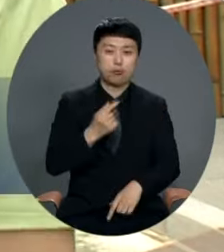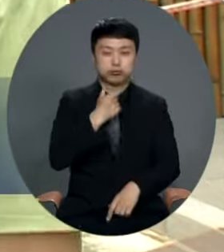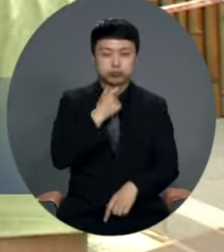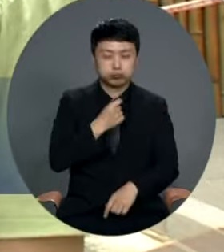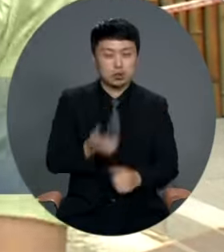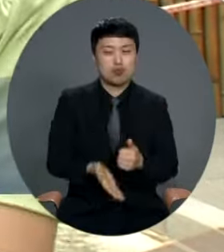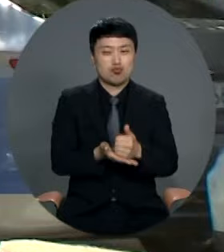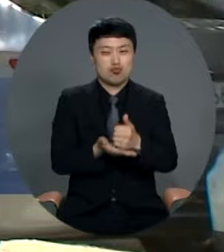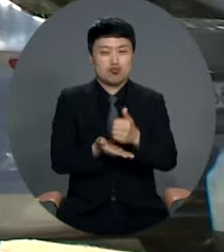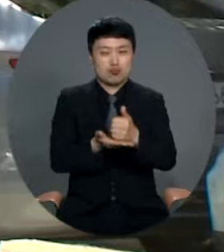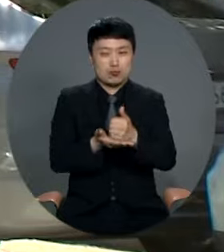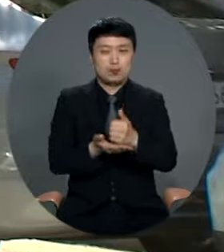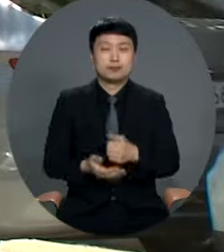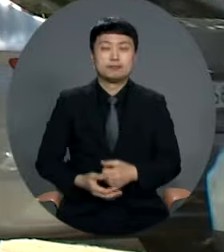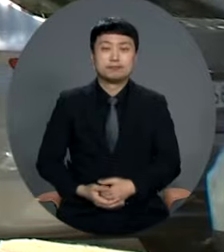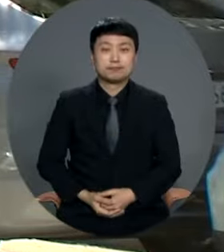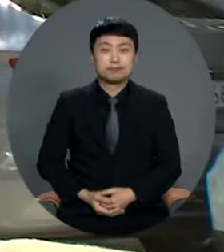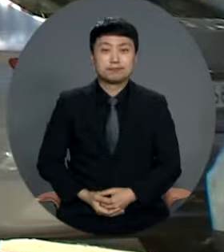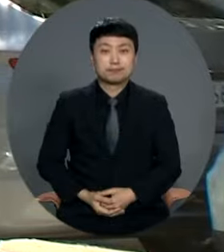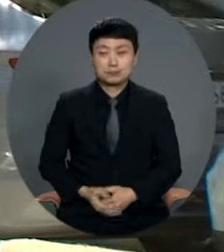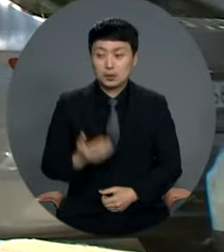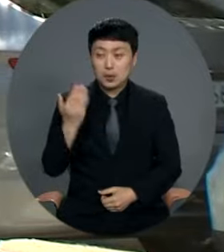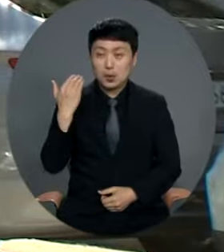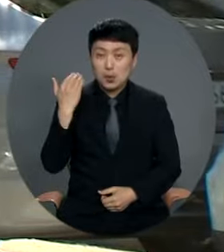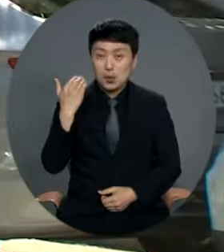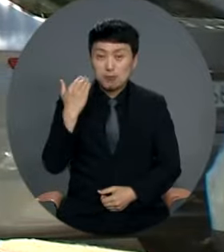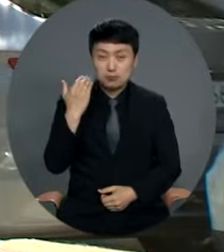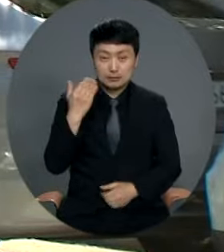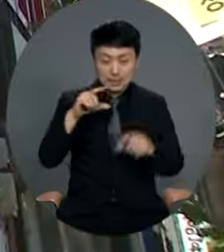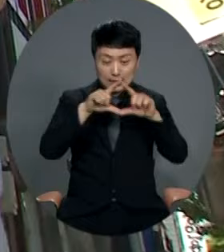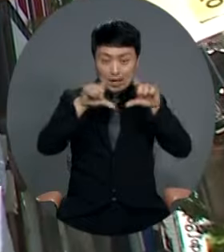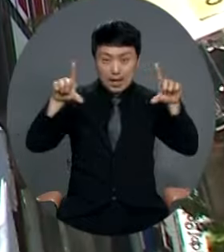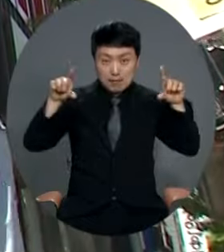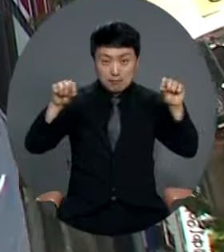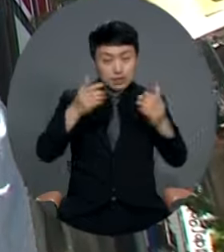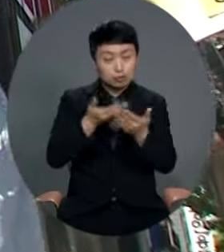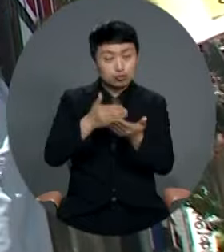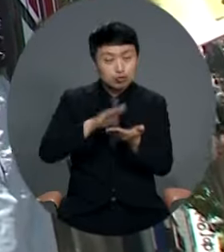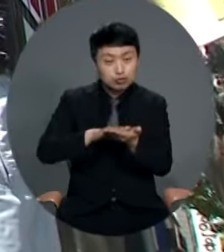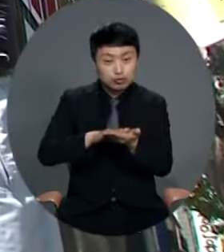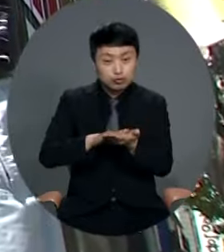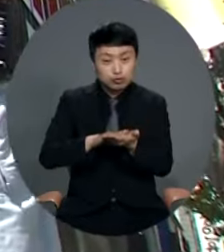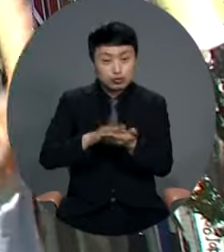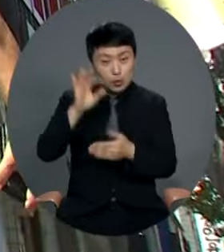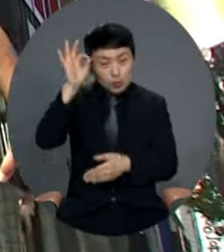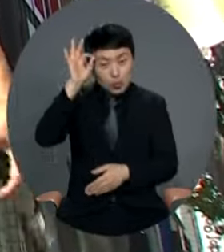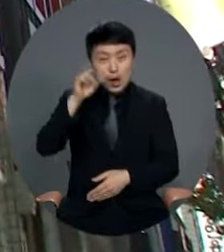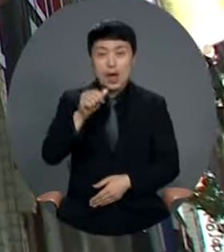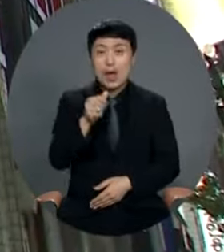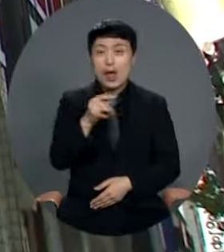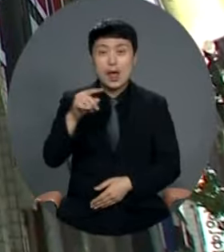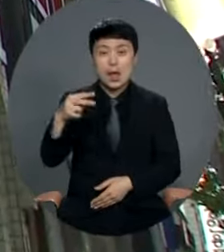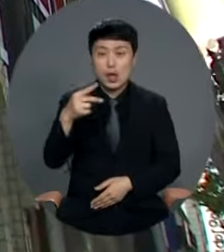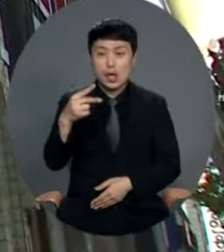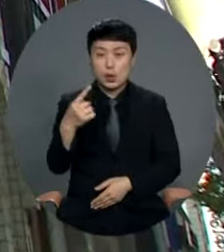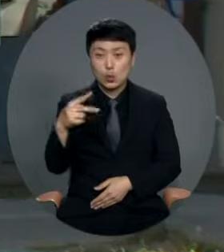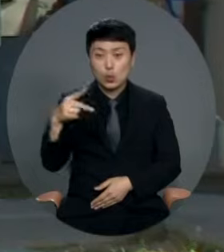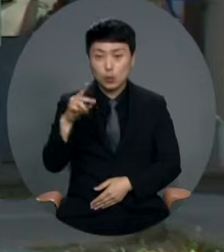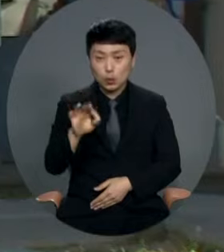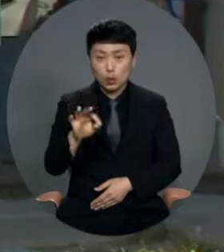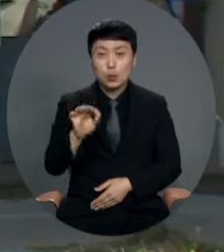진짜 추천드려요. 가장 최근에 간판 정비 사업을 실시한 포항 해도동의 경우 간판에 기능을